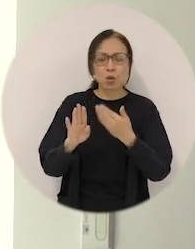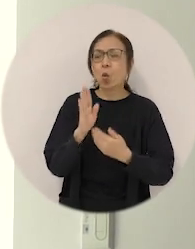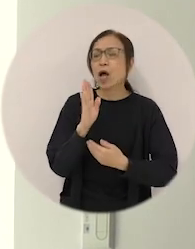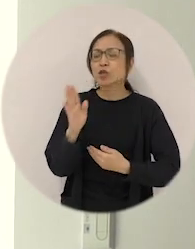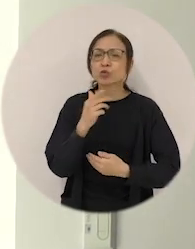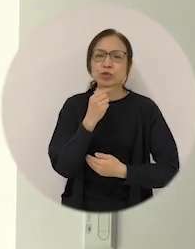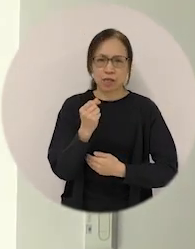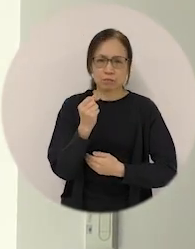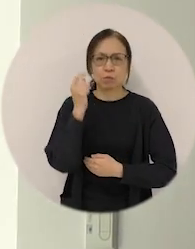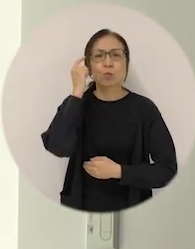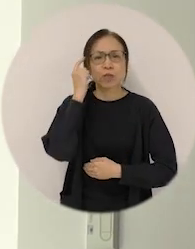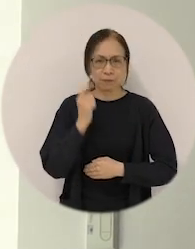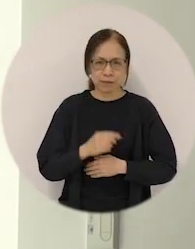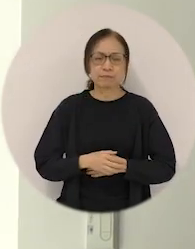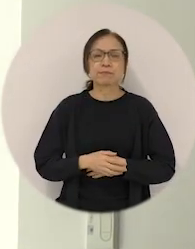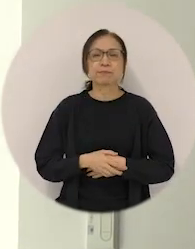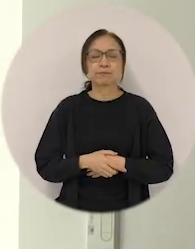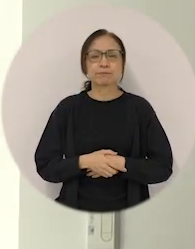に考えております。